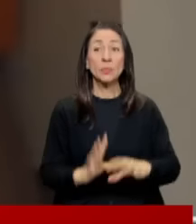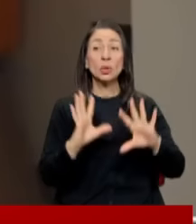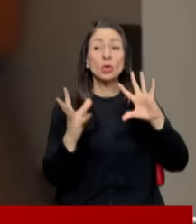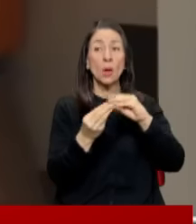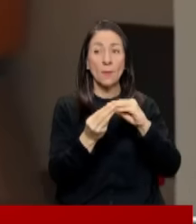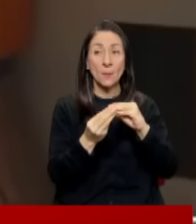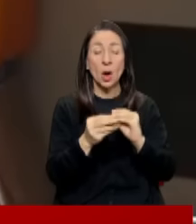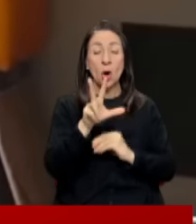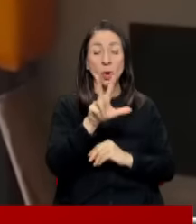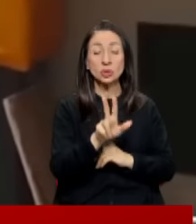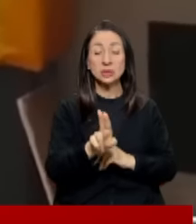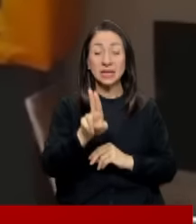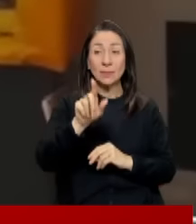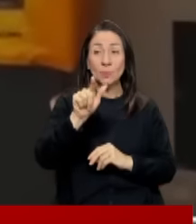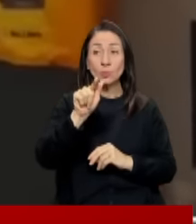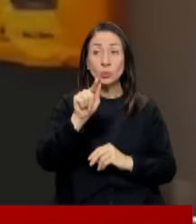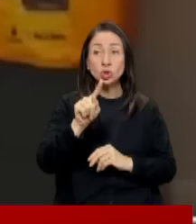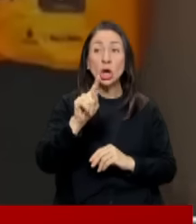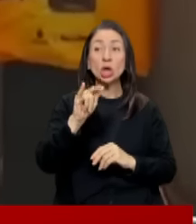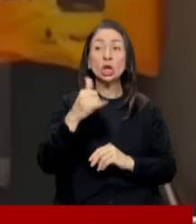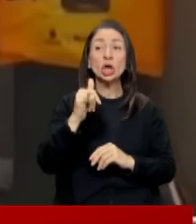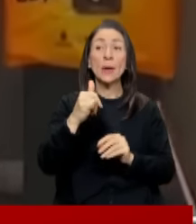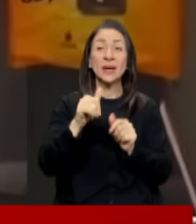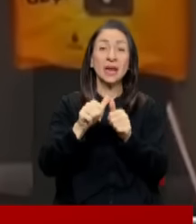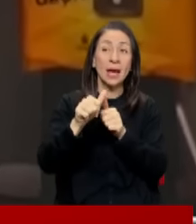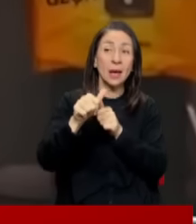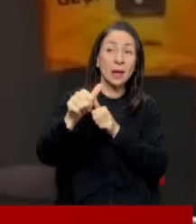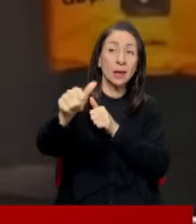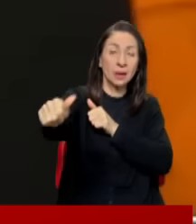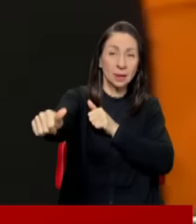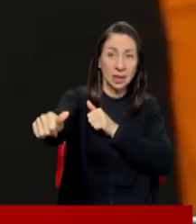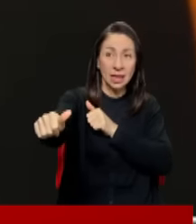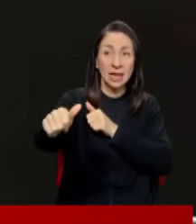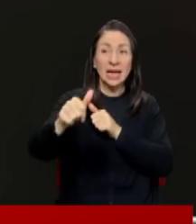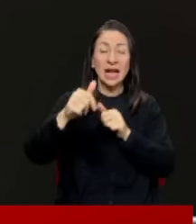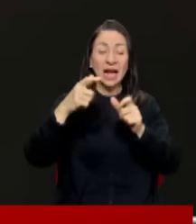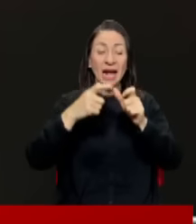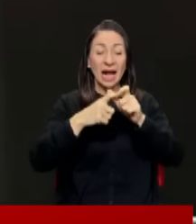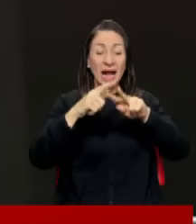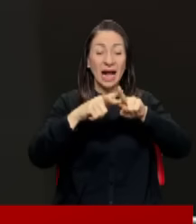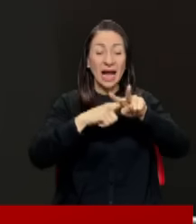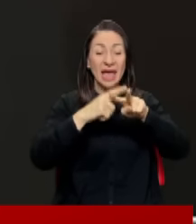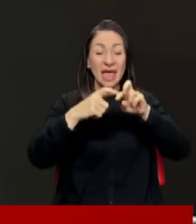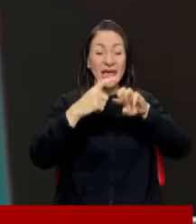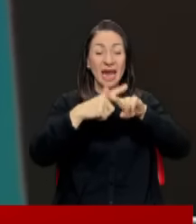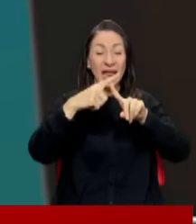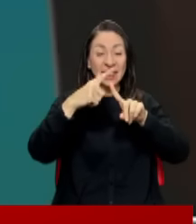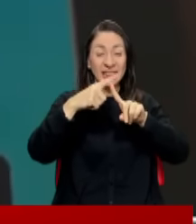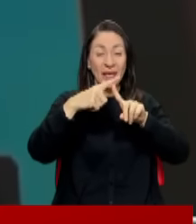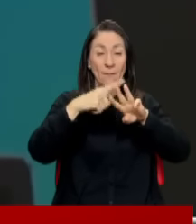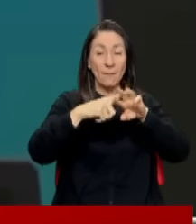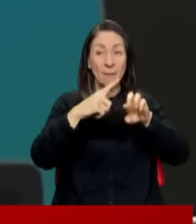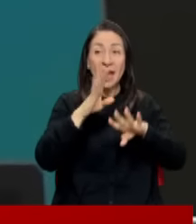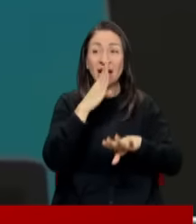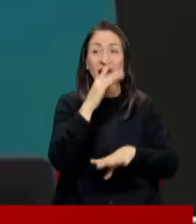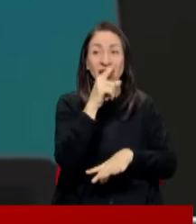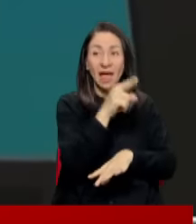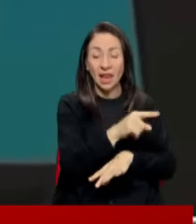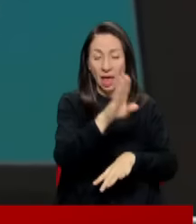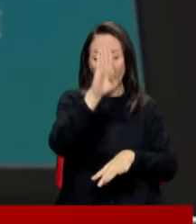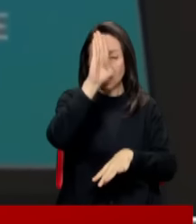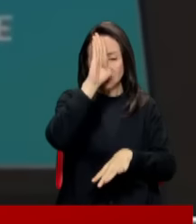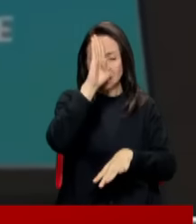Toplam 37,5 kilometre uzunluğundaki Gayrettepe Kağıthane metrosu